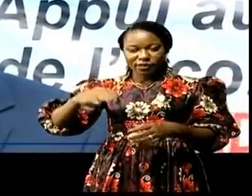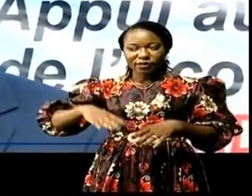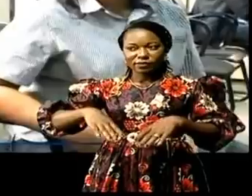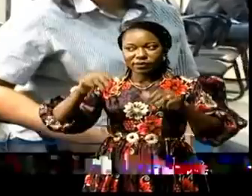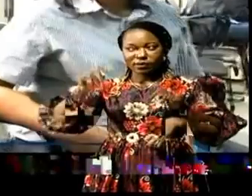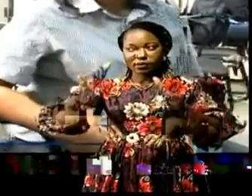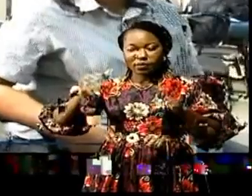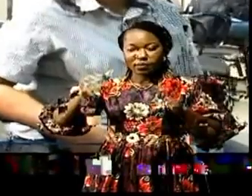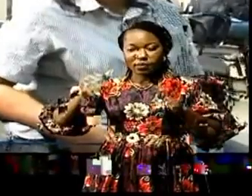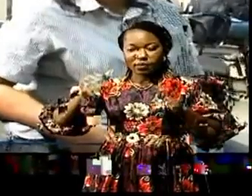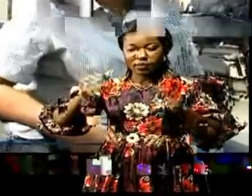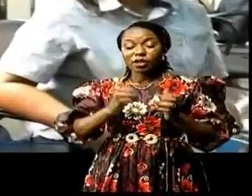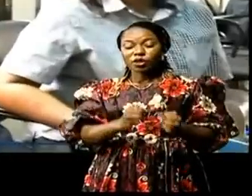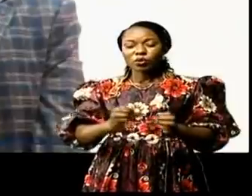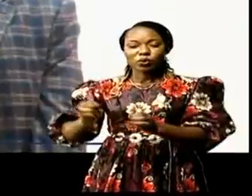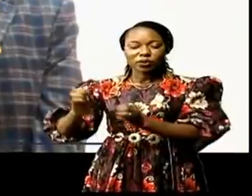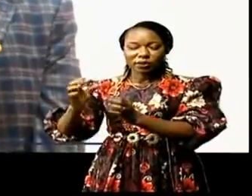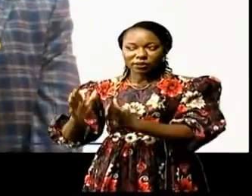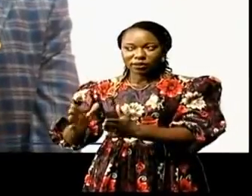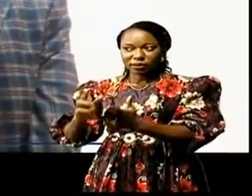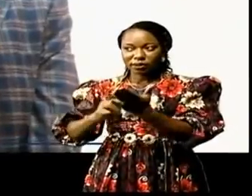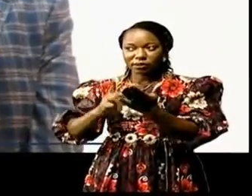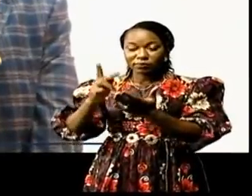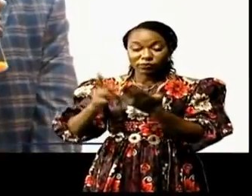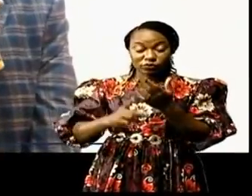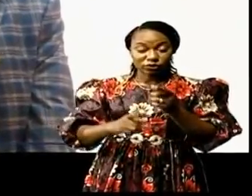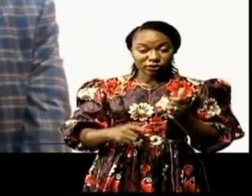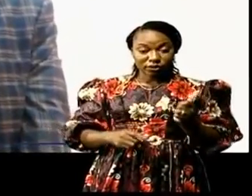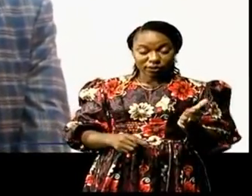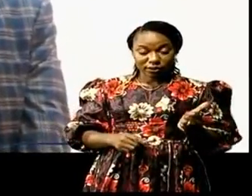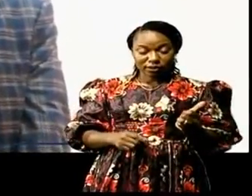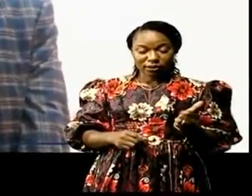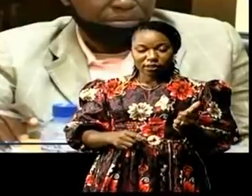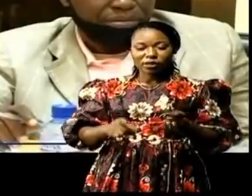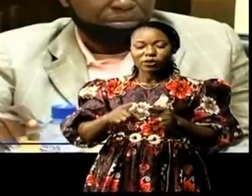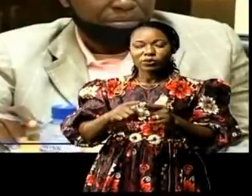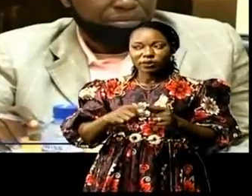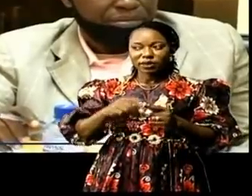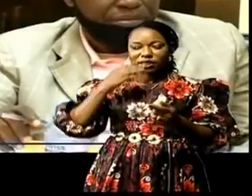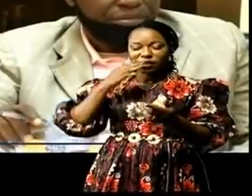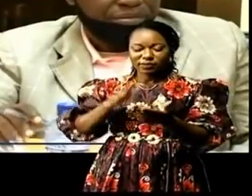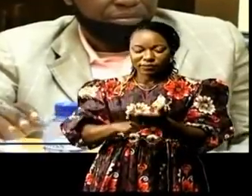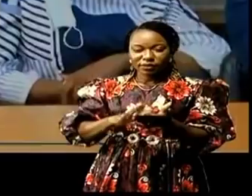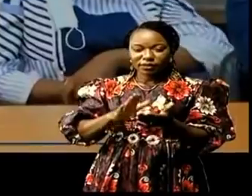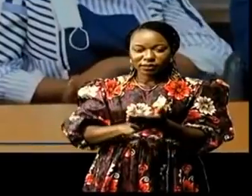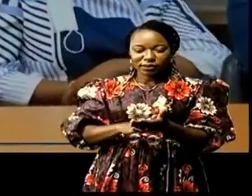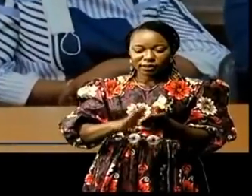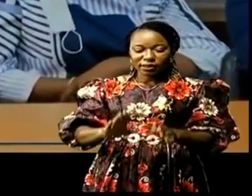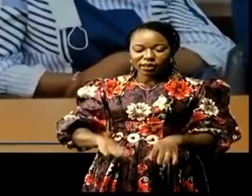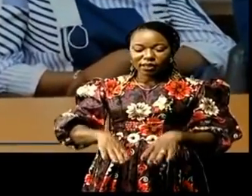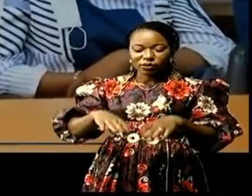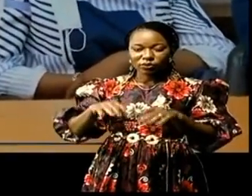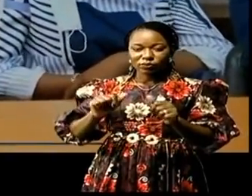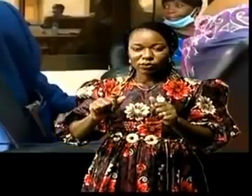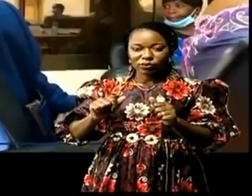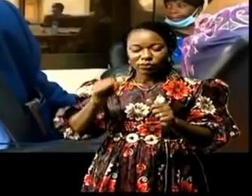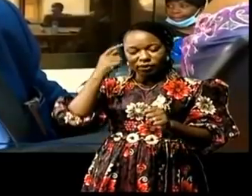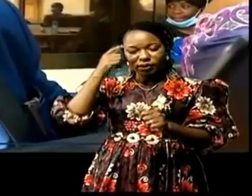procédure. Le coordonnateur du ProADER, Joseph Mwambalou-Lubemba, a sollicité l'adoption et l'approbation du